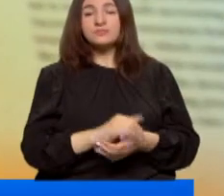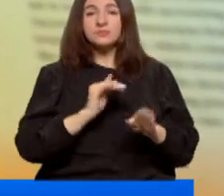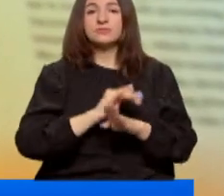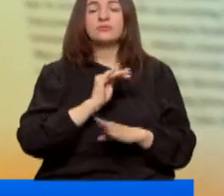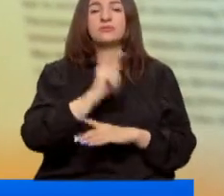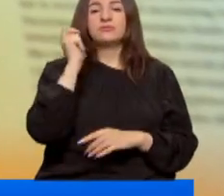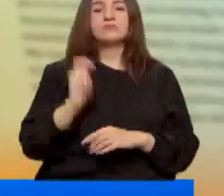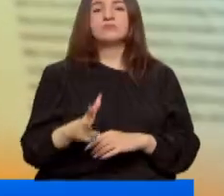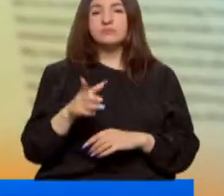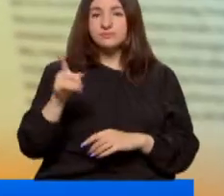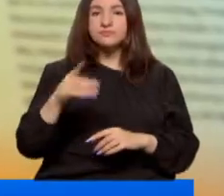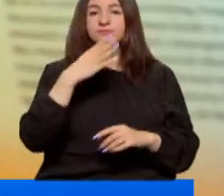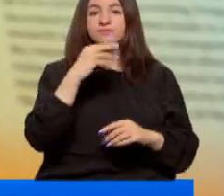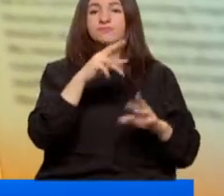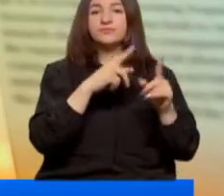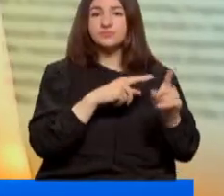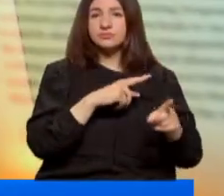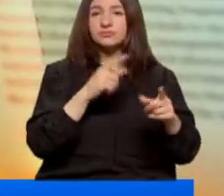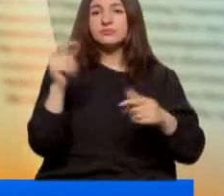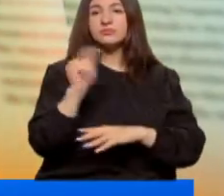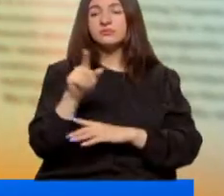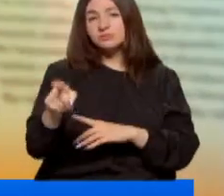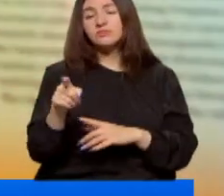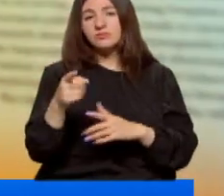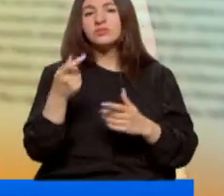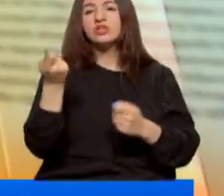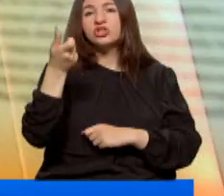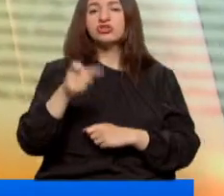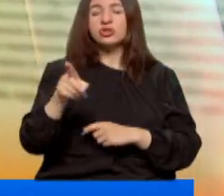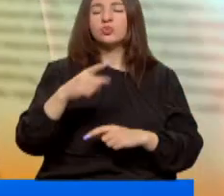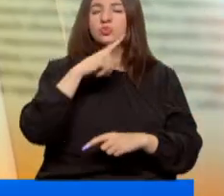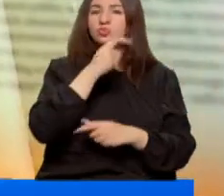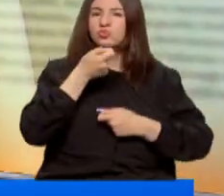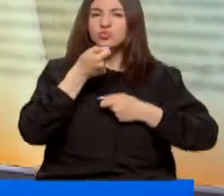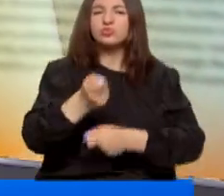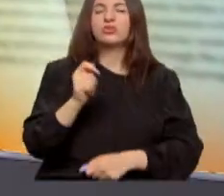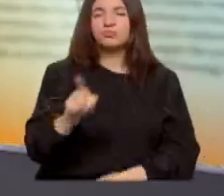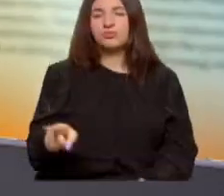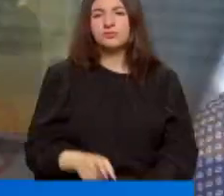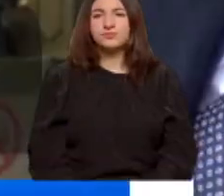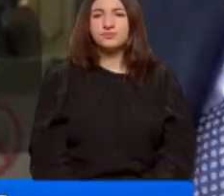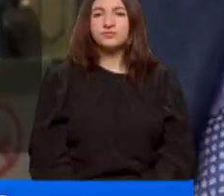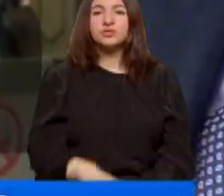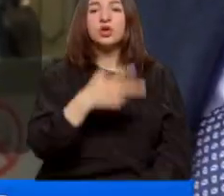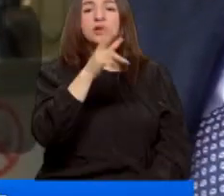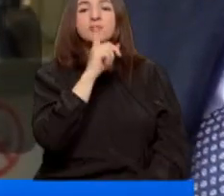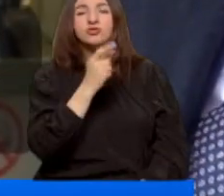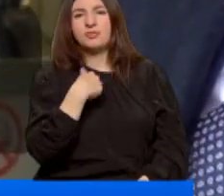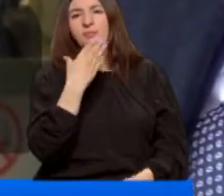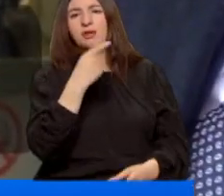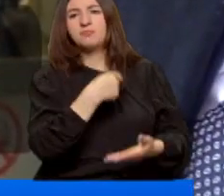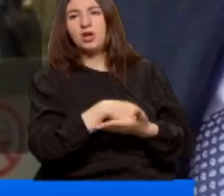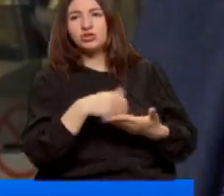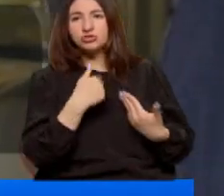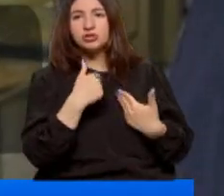Hayat pahalılığı emekliler gibi memurları da işçileri de zorluyor. 3100 lira emekli